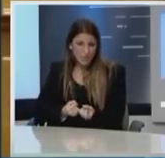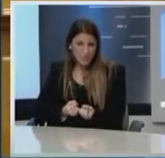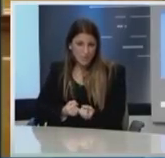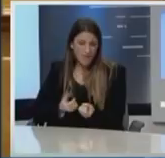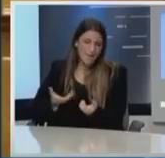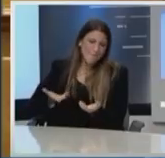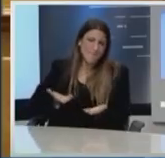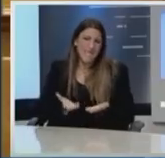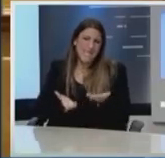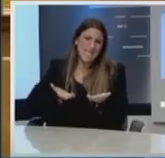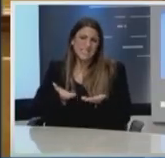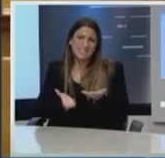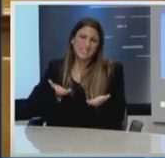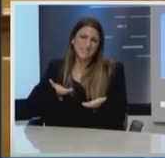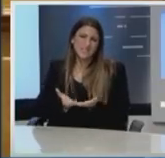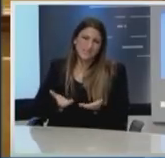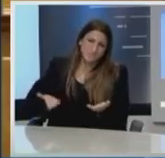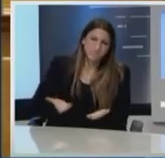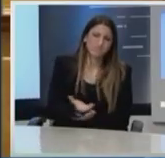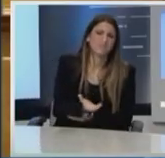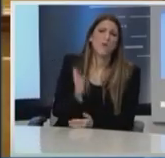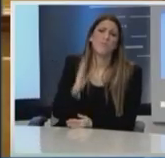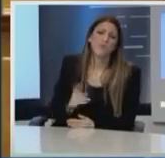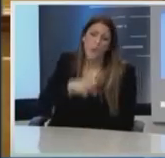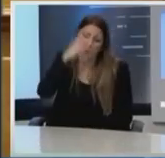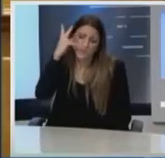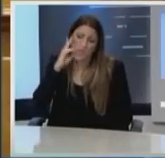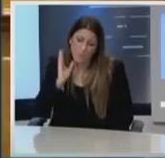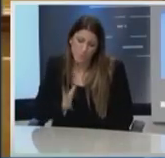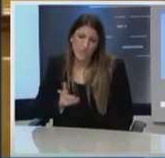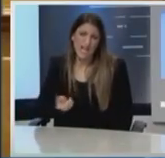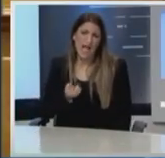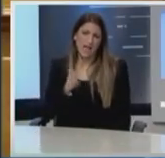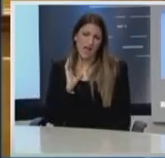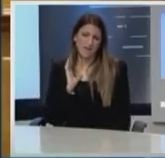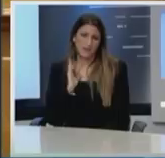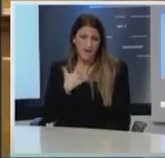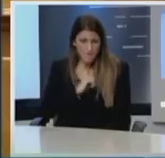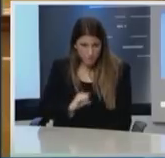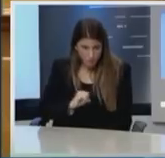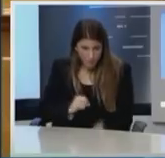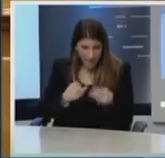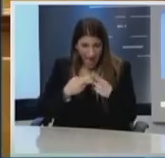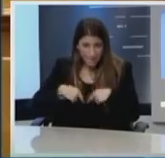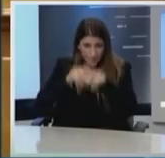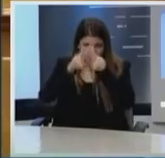Μηνύσεις, αγωγές, μπορεί να κάνετε όσες θέλετε. Δεν έχουμε φοβηθούμε ούτε